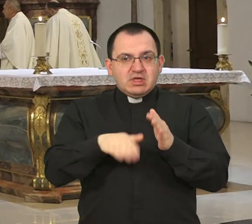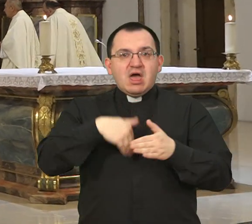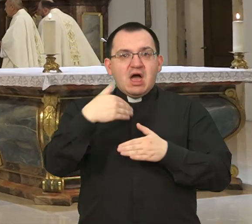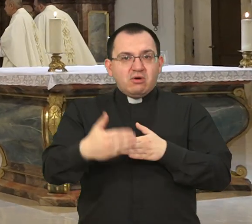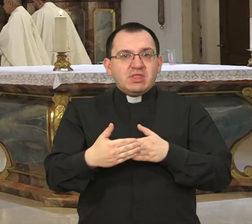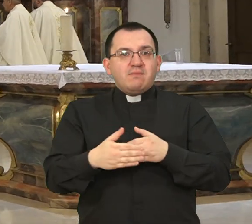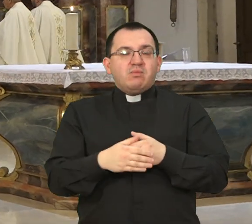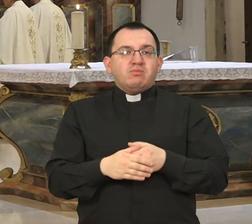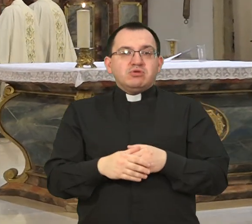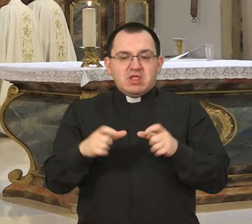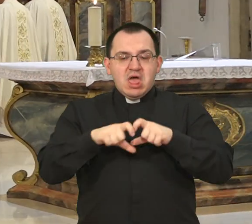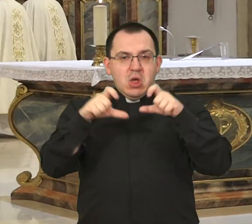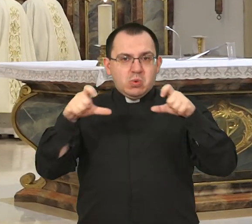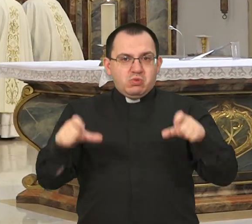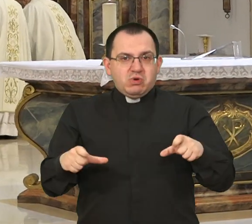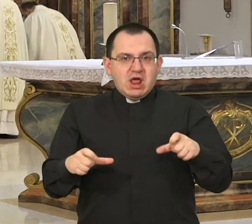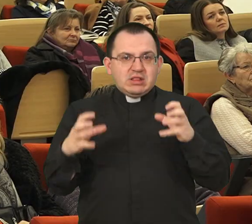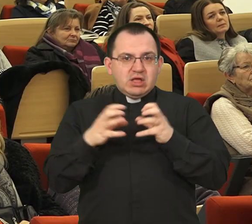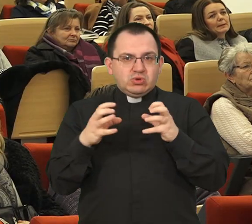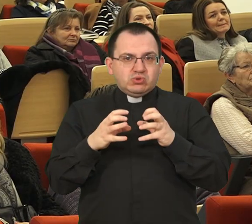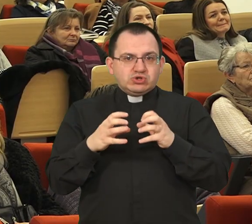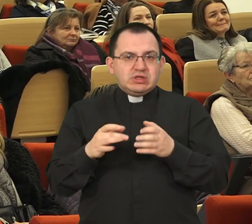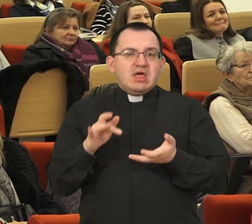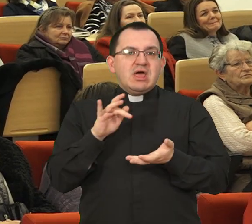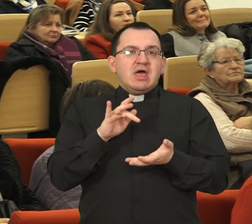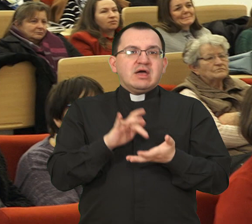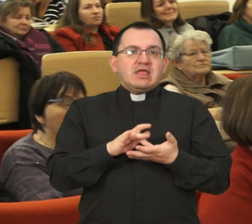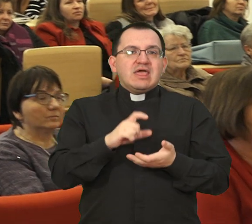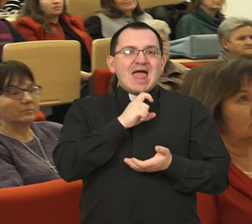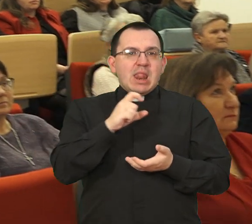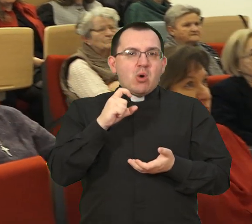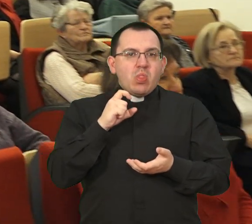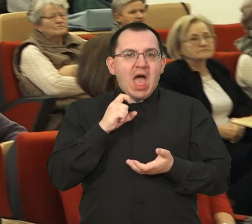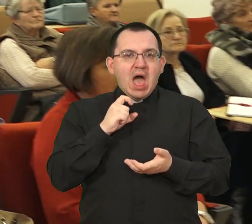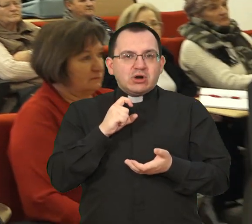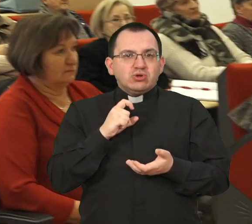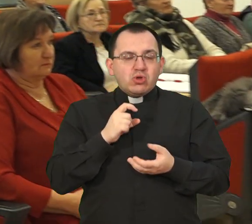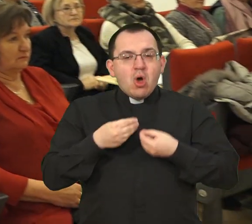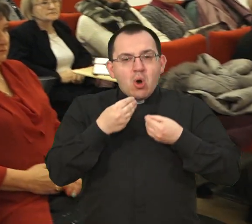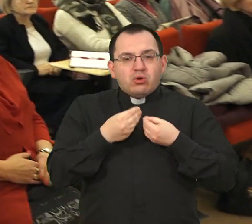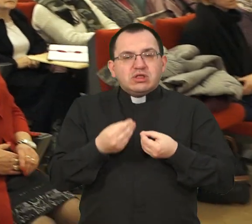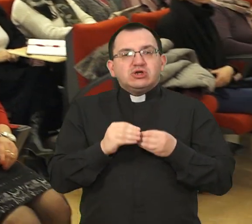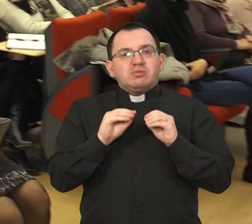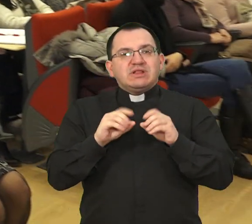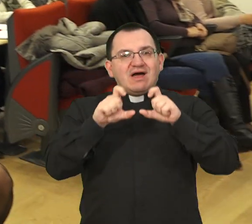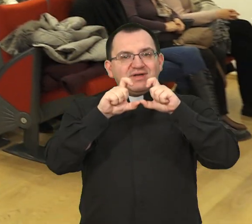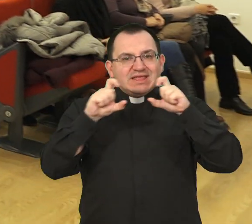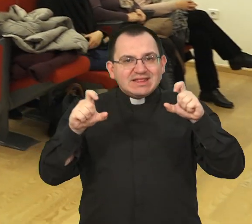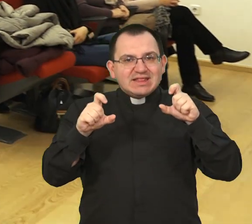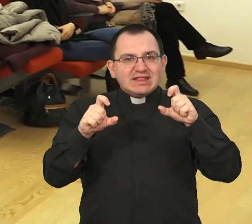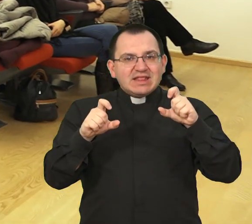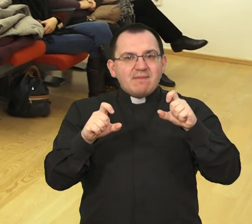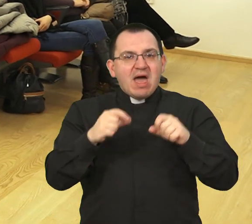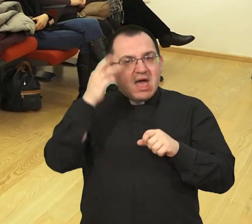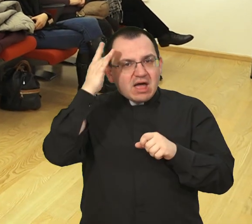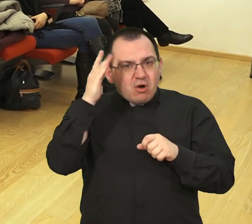nastavljen u pastoralnom centru Varaždinske biskupije, gdje je okupljenima velečasni Leonardo Šardi održao predavanje na temu Pastoralna skrb